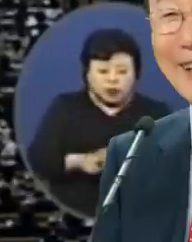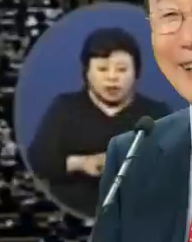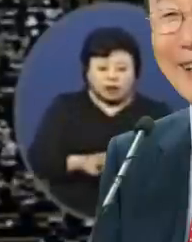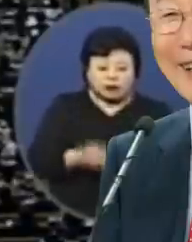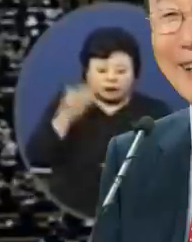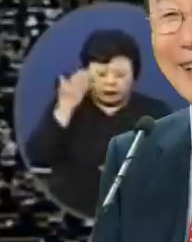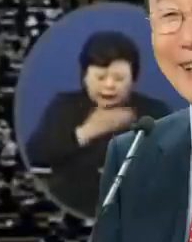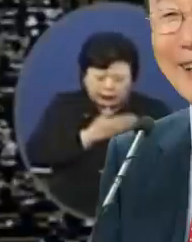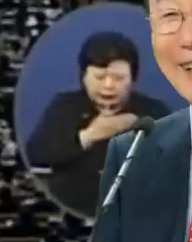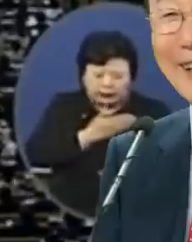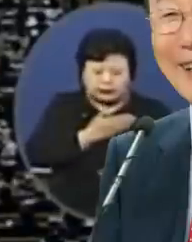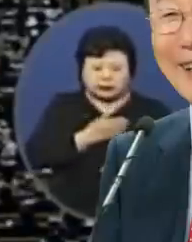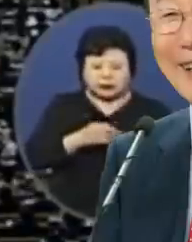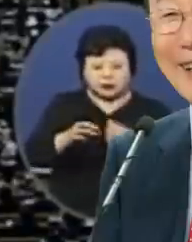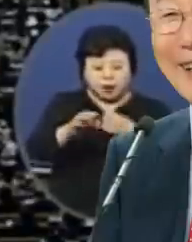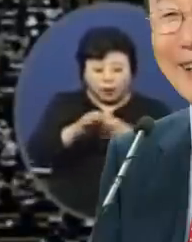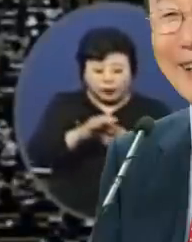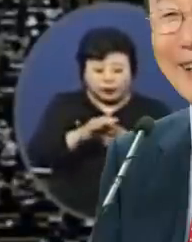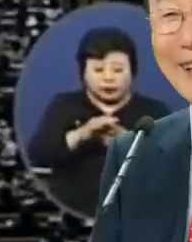정결하게 하면